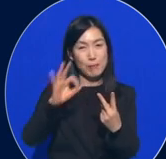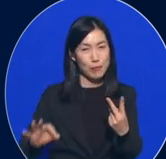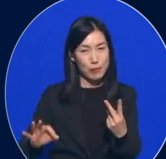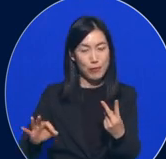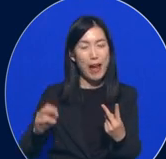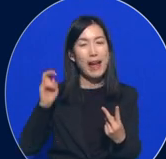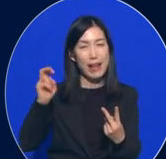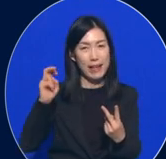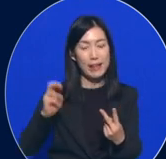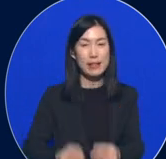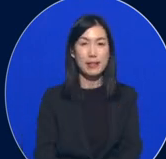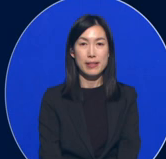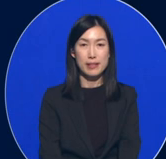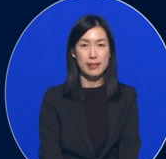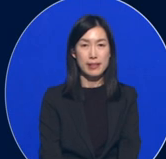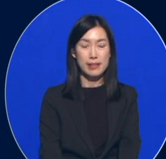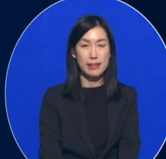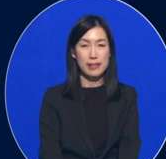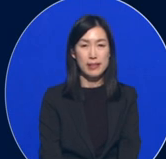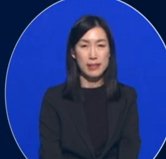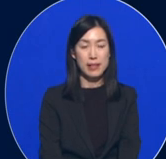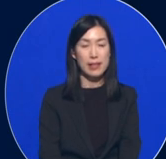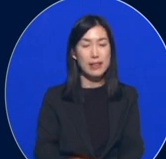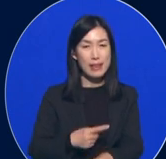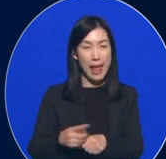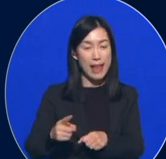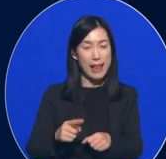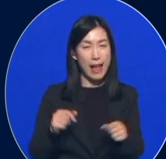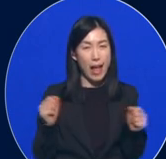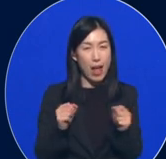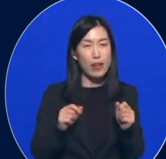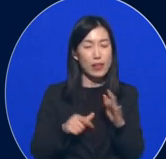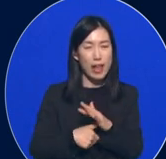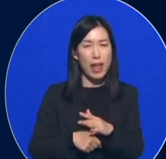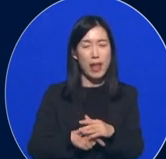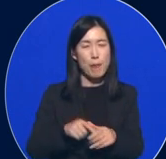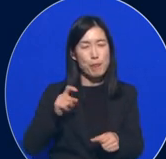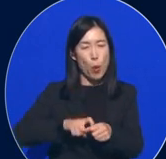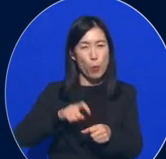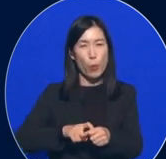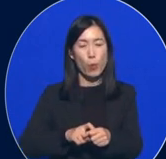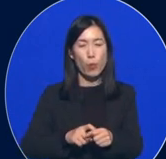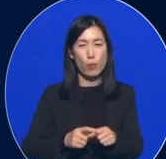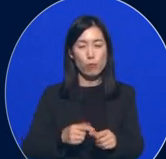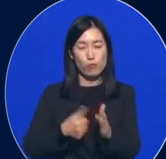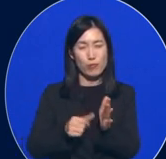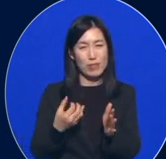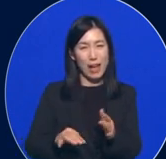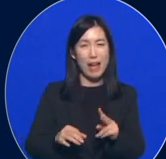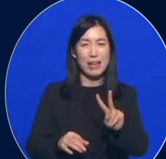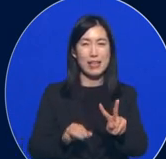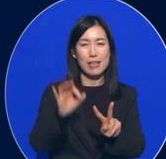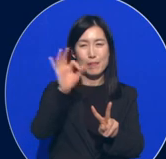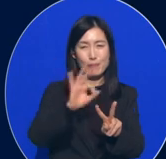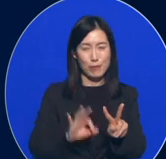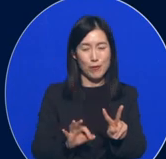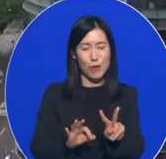것으로 예측했습니다 특히 내년 말에는 목표인 물가 상승률 2% 달성할 것으로